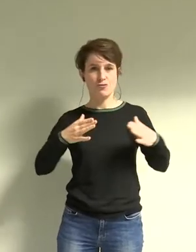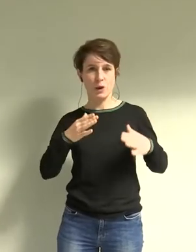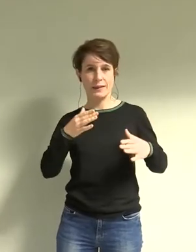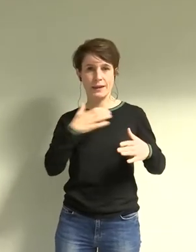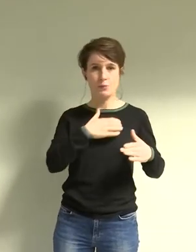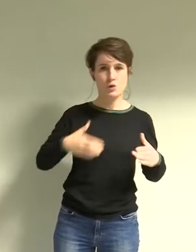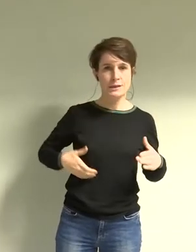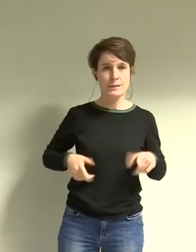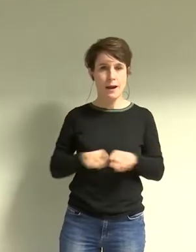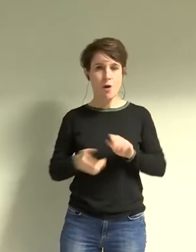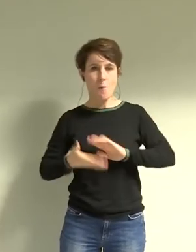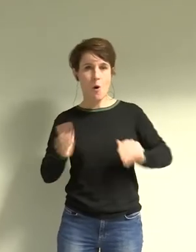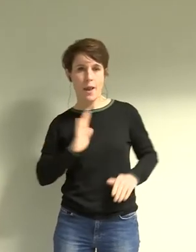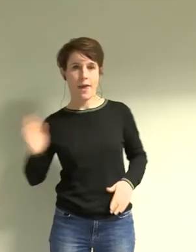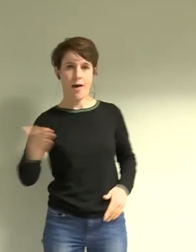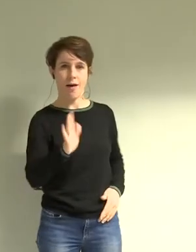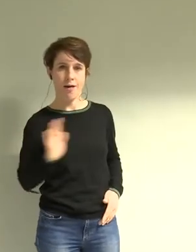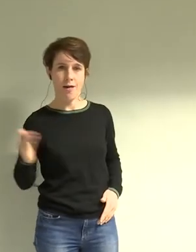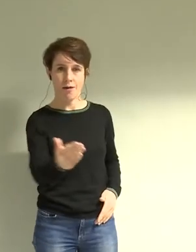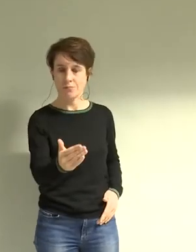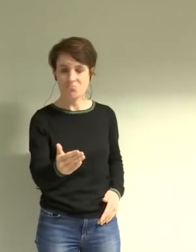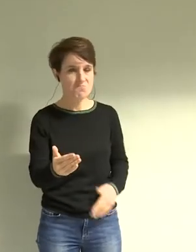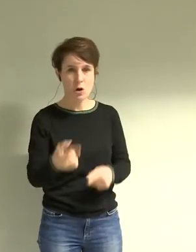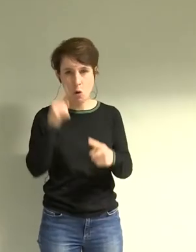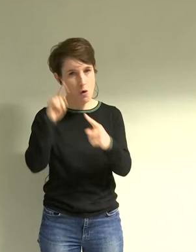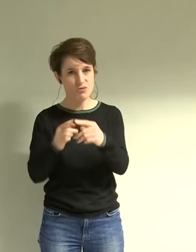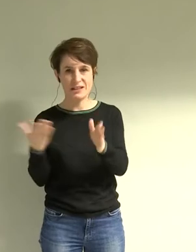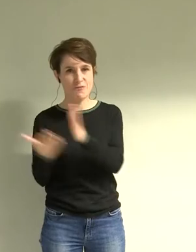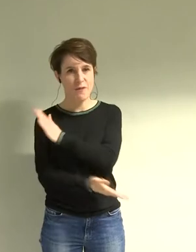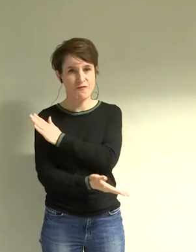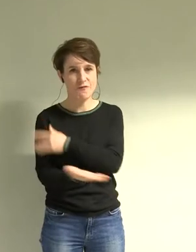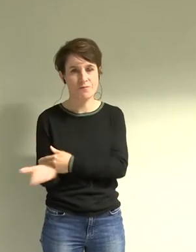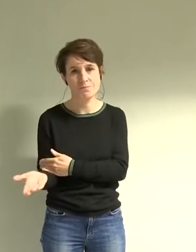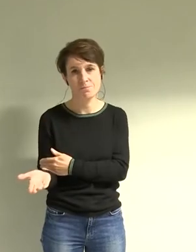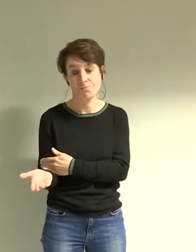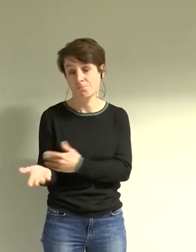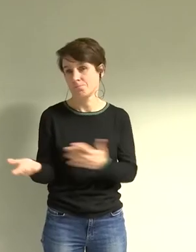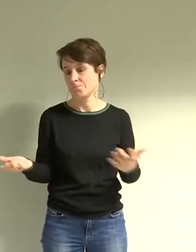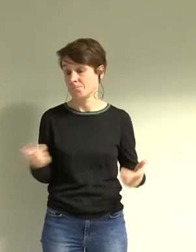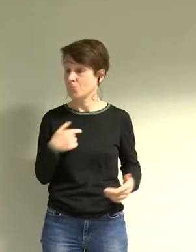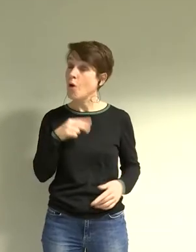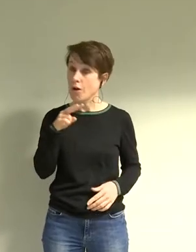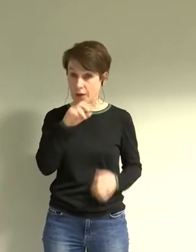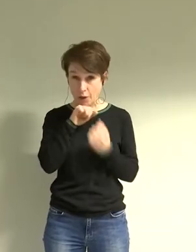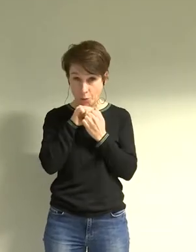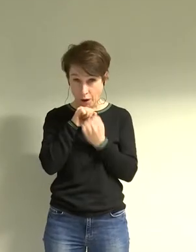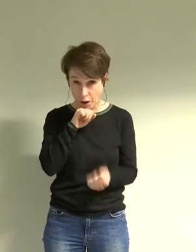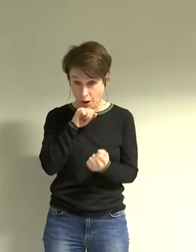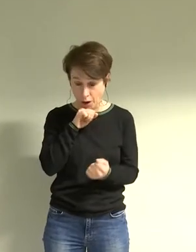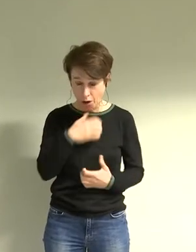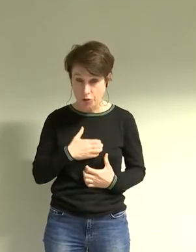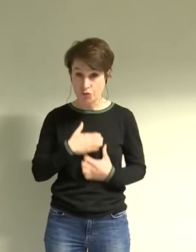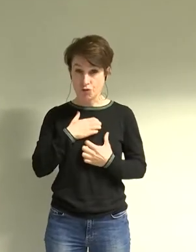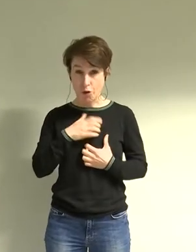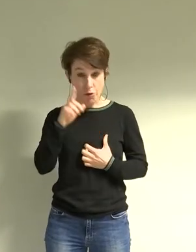l'objectif n'a pas été atteint je suis effaré au passage que vous mainteniez mécanique